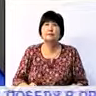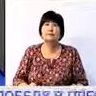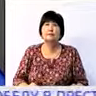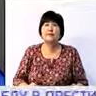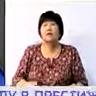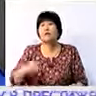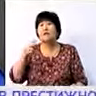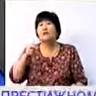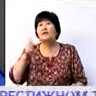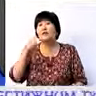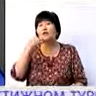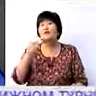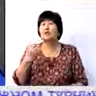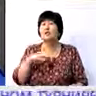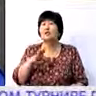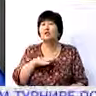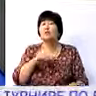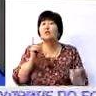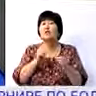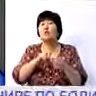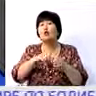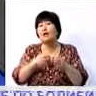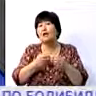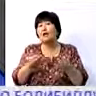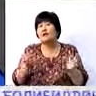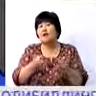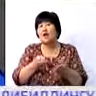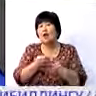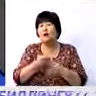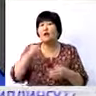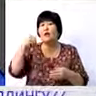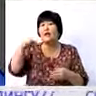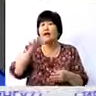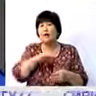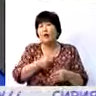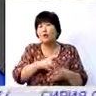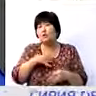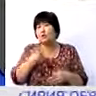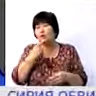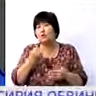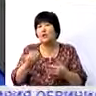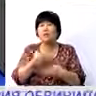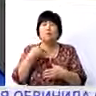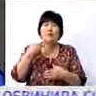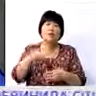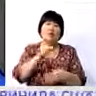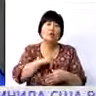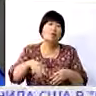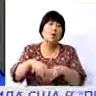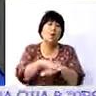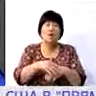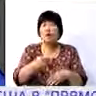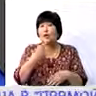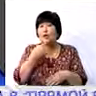В 2013 году в Кызылорде мы столкнулись с проблемой низкой оплаты за потребленную энергию. Очень было тяжело собирать долги и работать с населением.